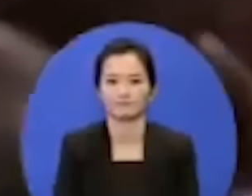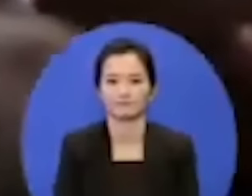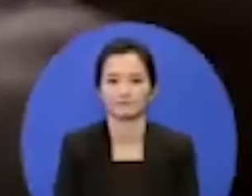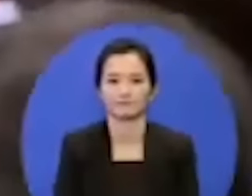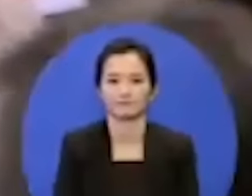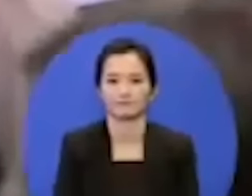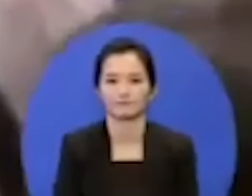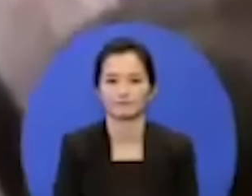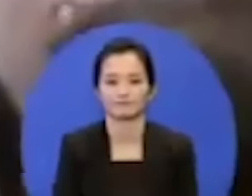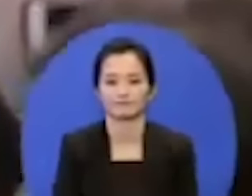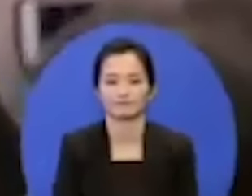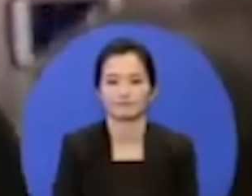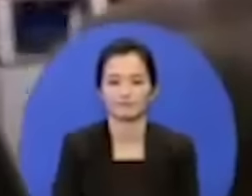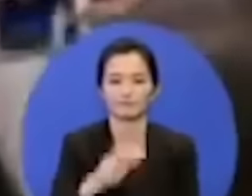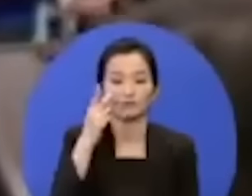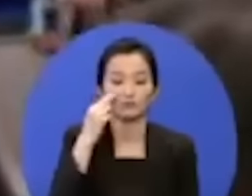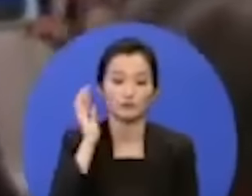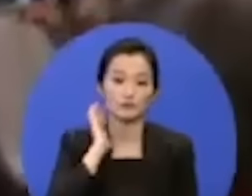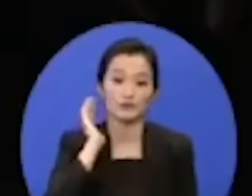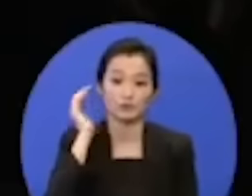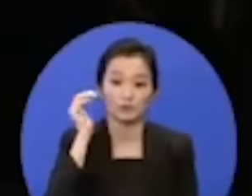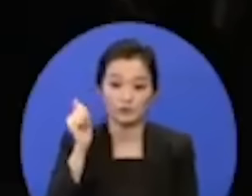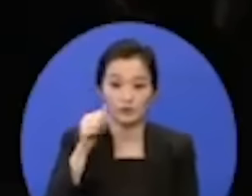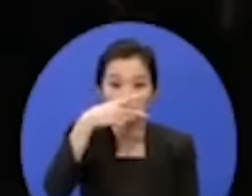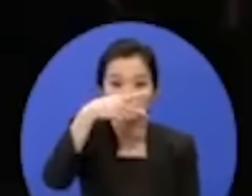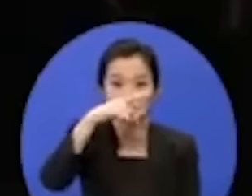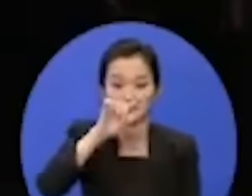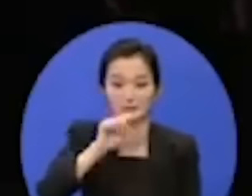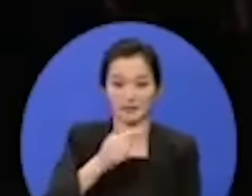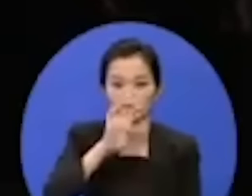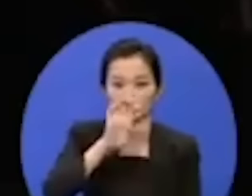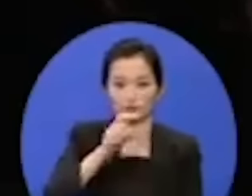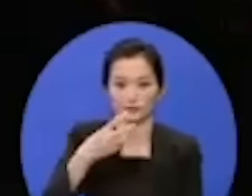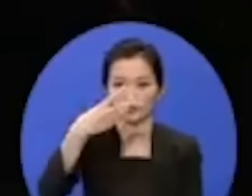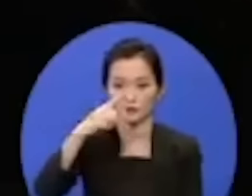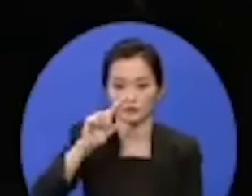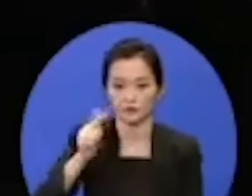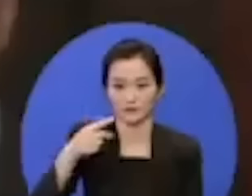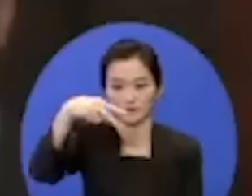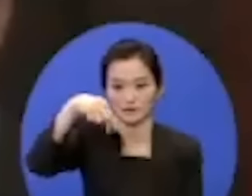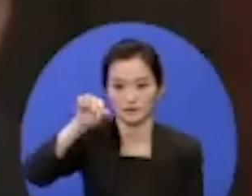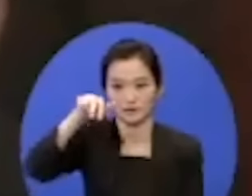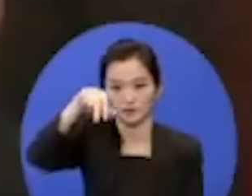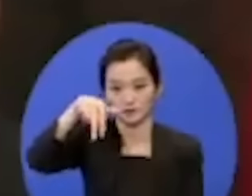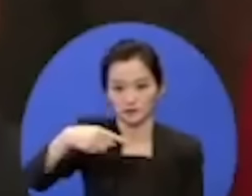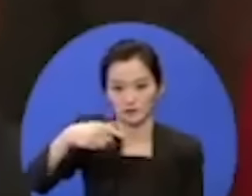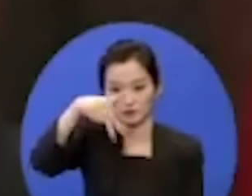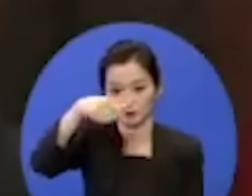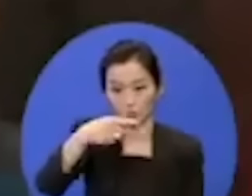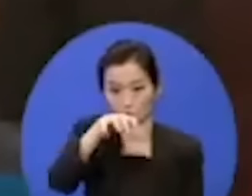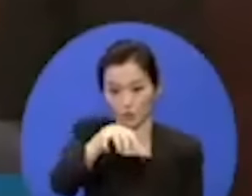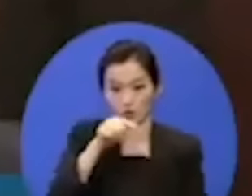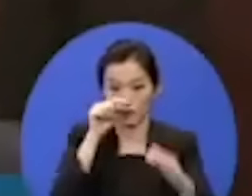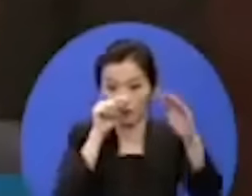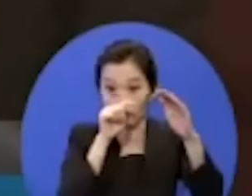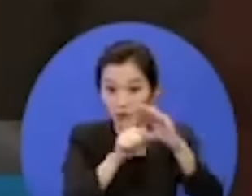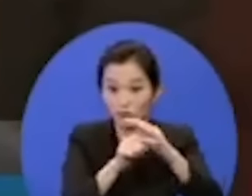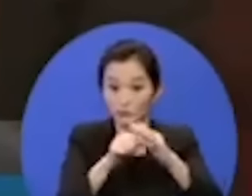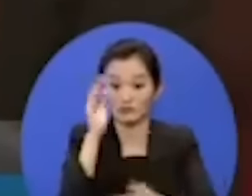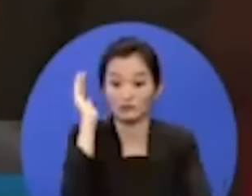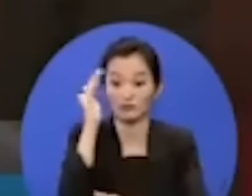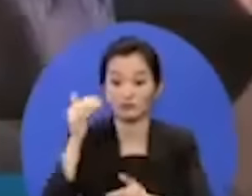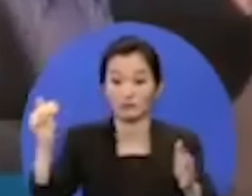보시겠습니다 스코 방 오마 대통 이민법 관련설이 거 끝 무에서 있던 한